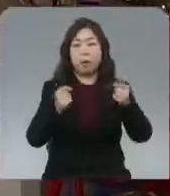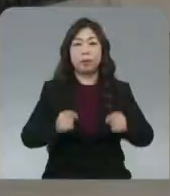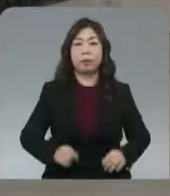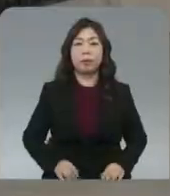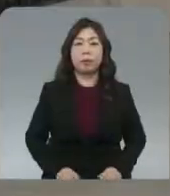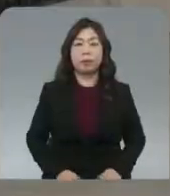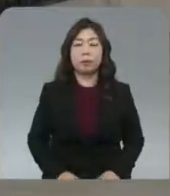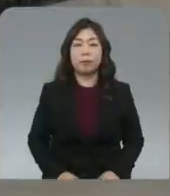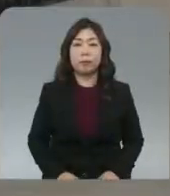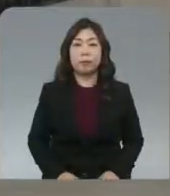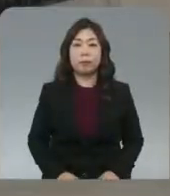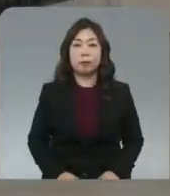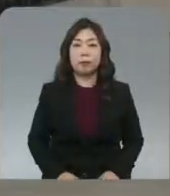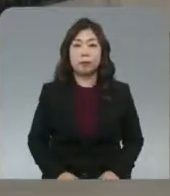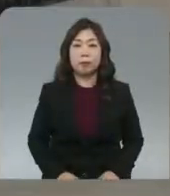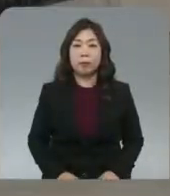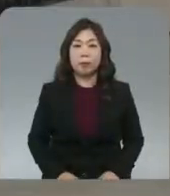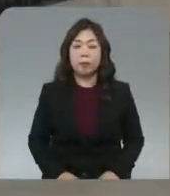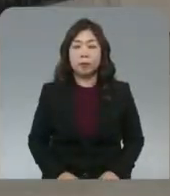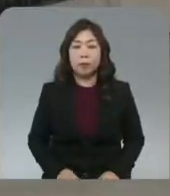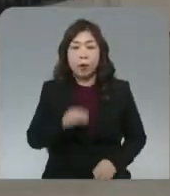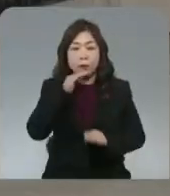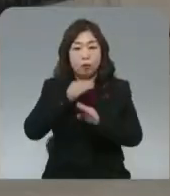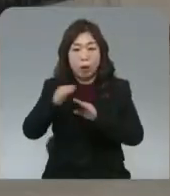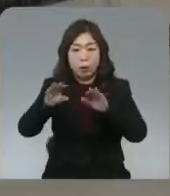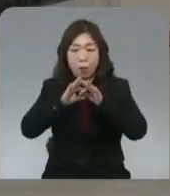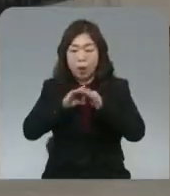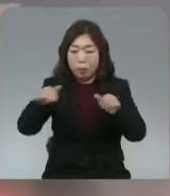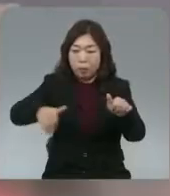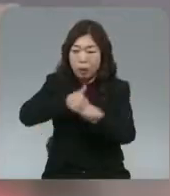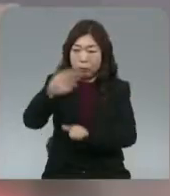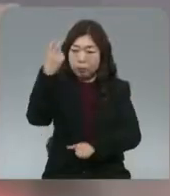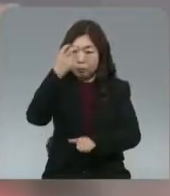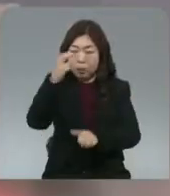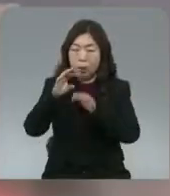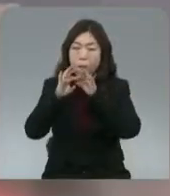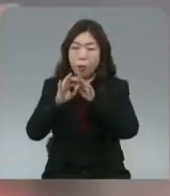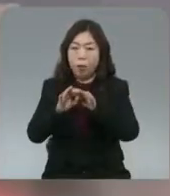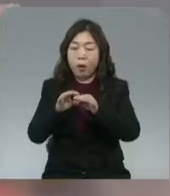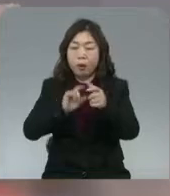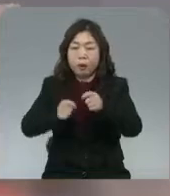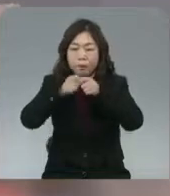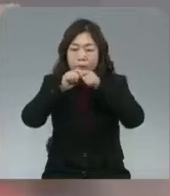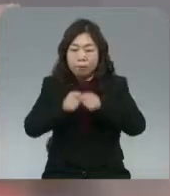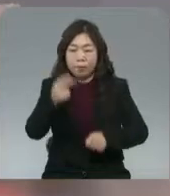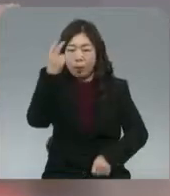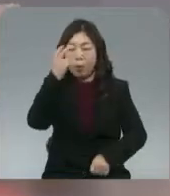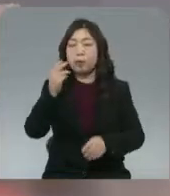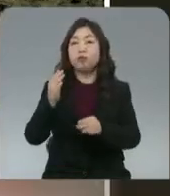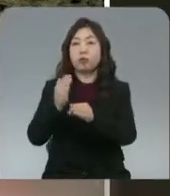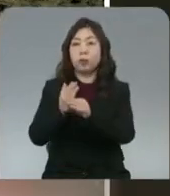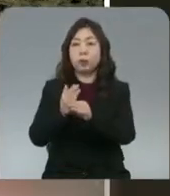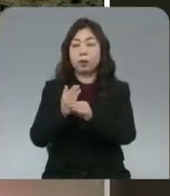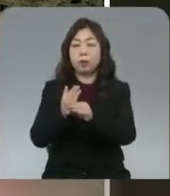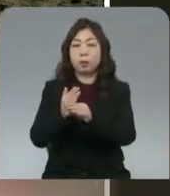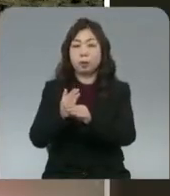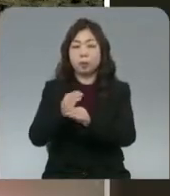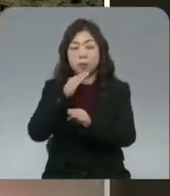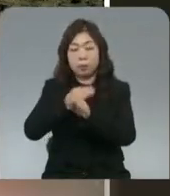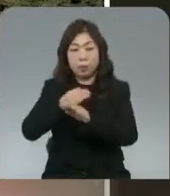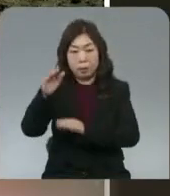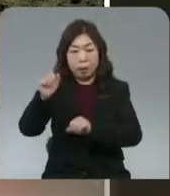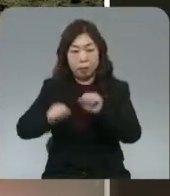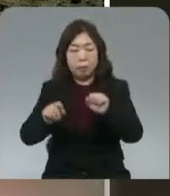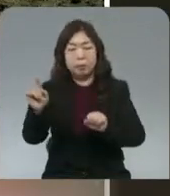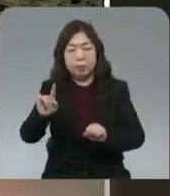координацию сеулом говорится в пресс-релизе белого дома это было первой американо японский саммит с момента вступления